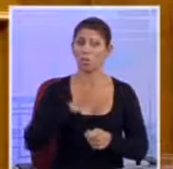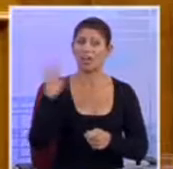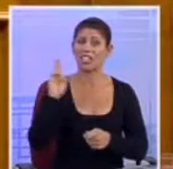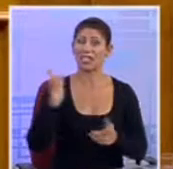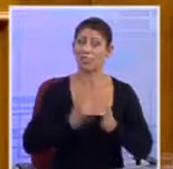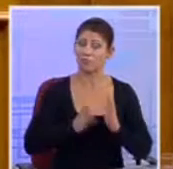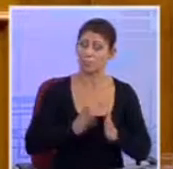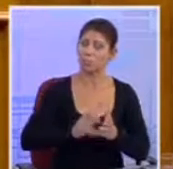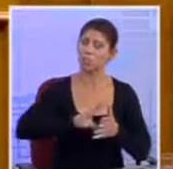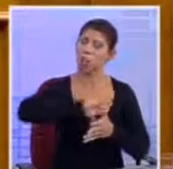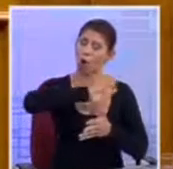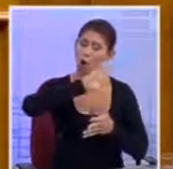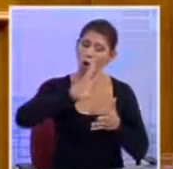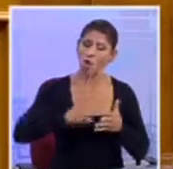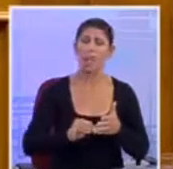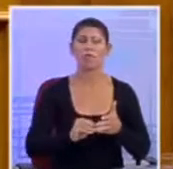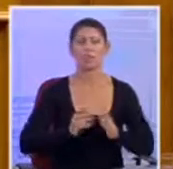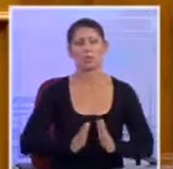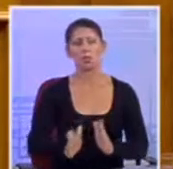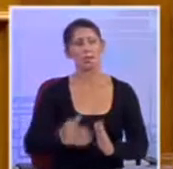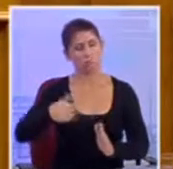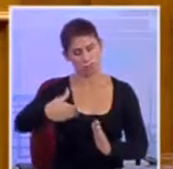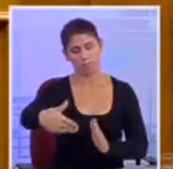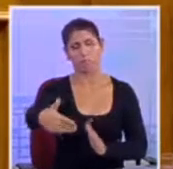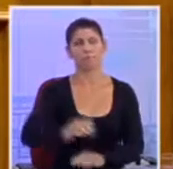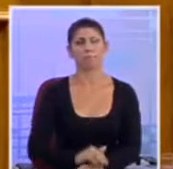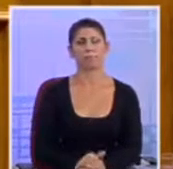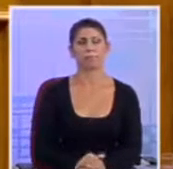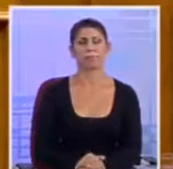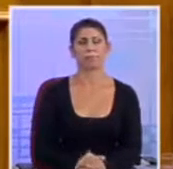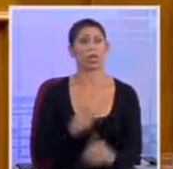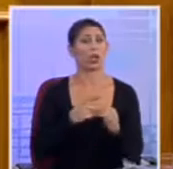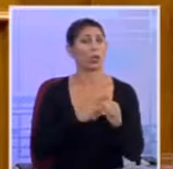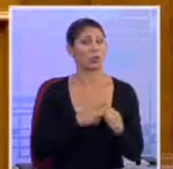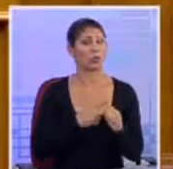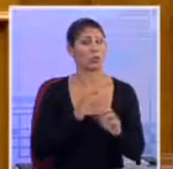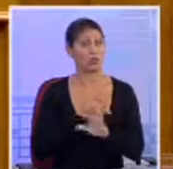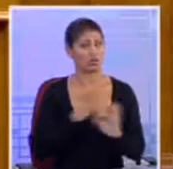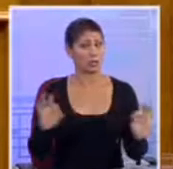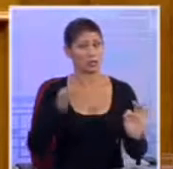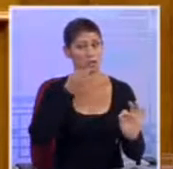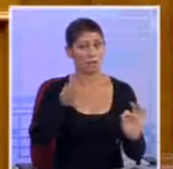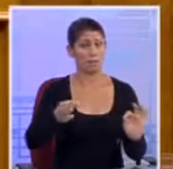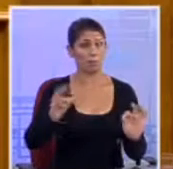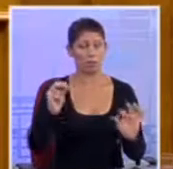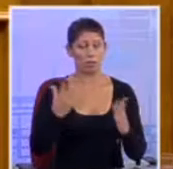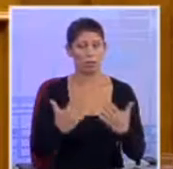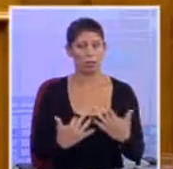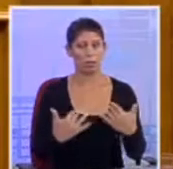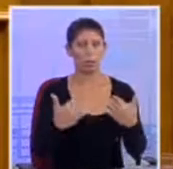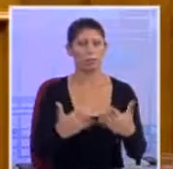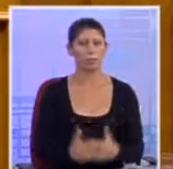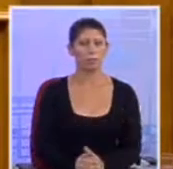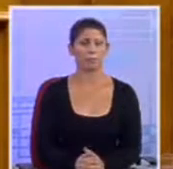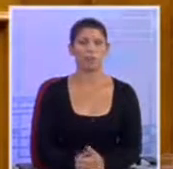βίας κλπ. Και όλα αυτά θα προχωρήσουν και στη συνέχεια. Το πρώτο που θέλω να διαβεβαιώσω όμως στην εθνική αντιπροσωπεία είναι ότι